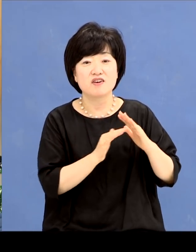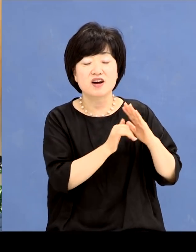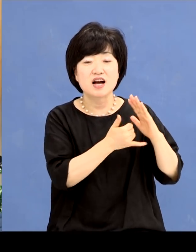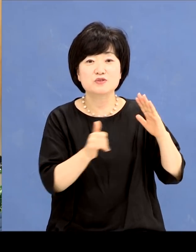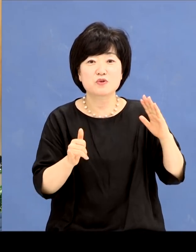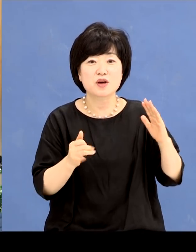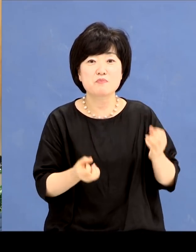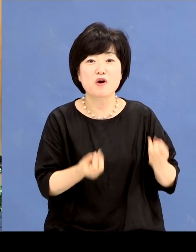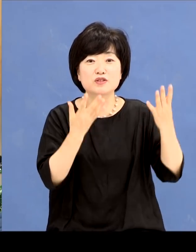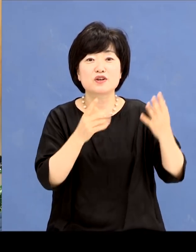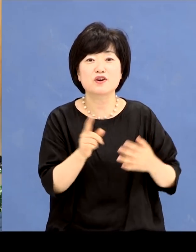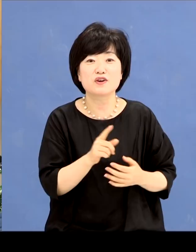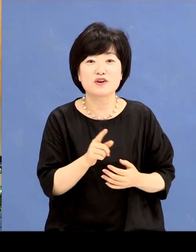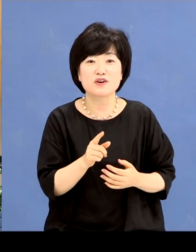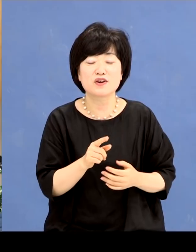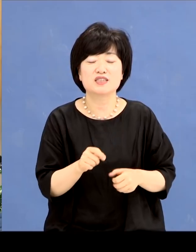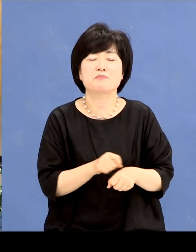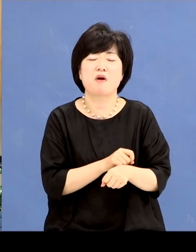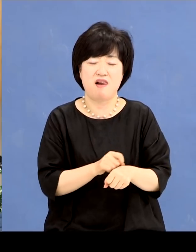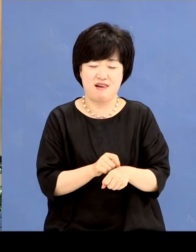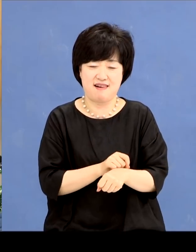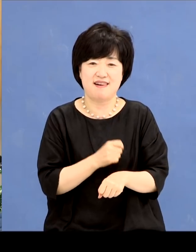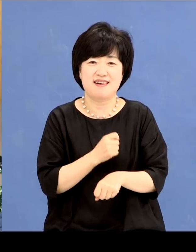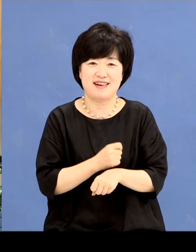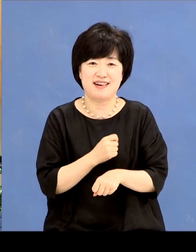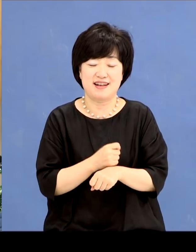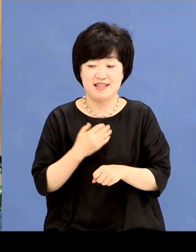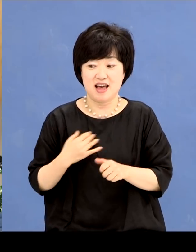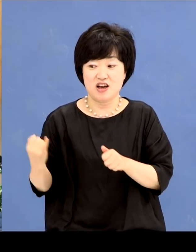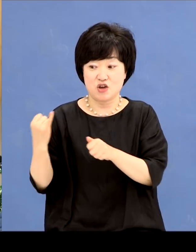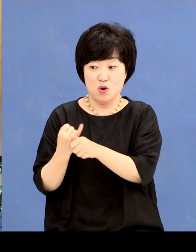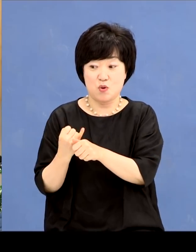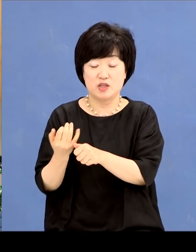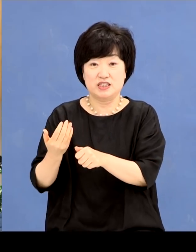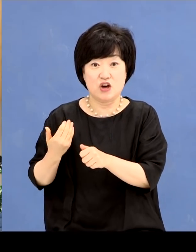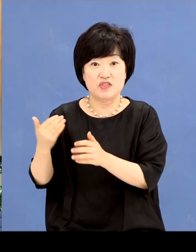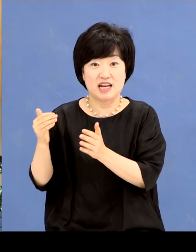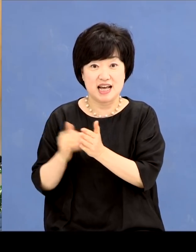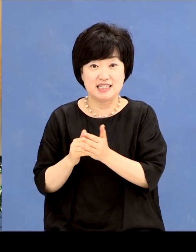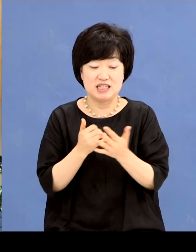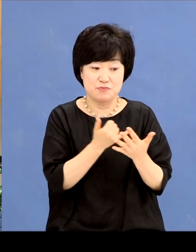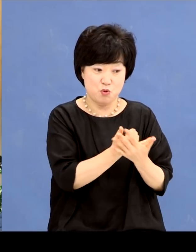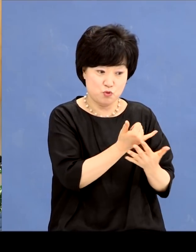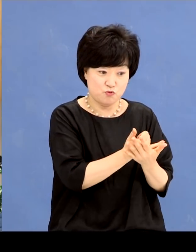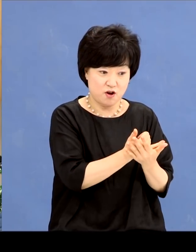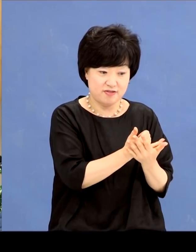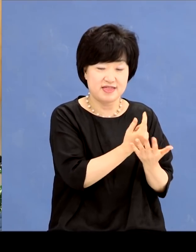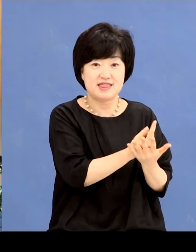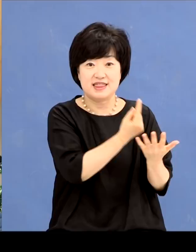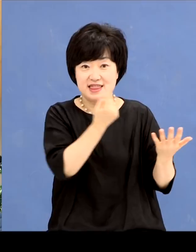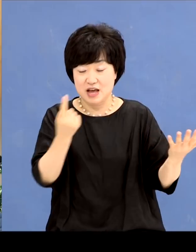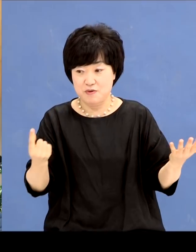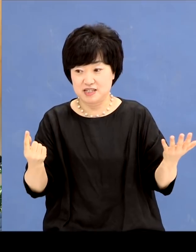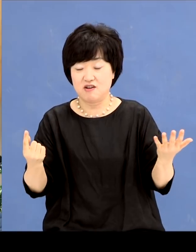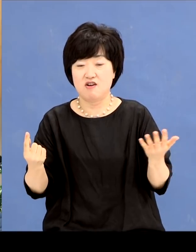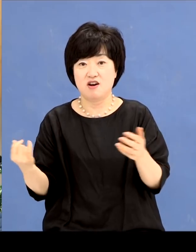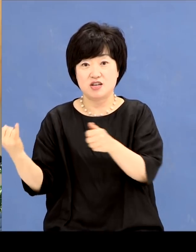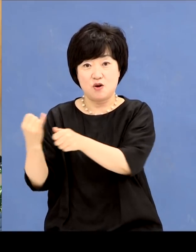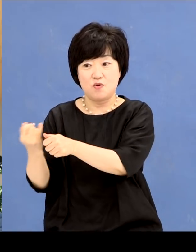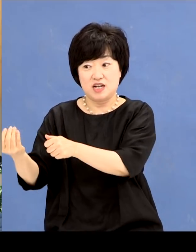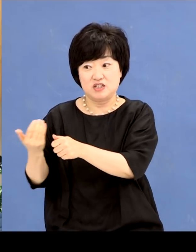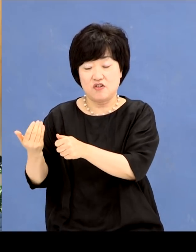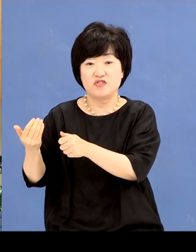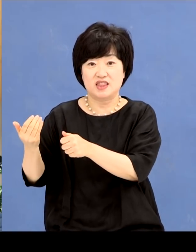가정의 명절은 어떻게 보내시나요? 저희 명절이 참 특별한데요. 네. 제가 결혼하기 전까지 네. 보육원을 퇴소하고 결혼하기 전까지 가장